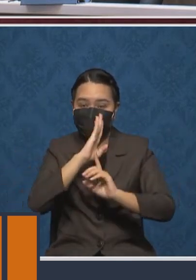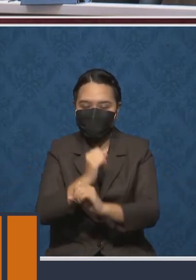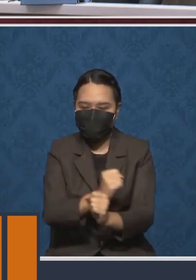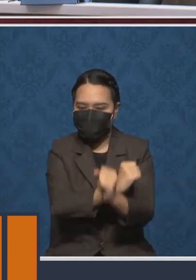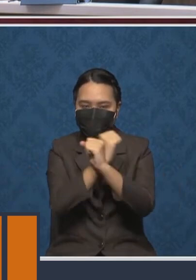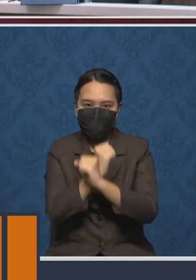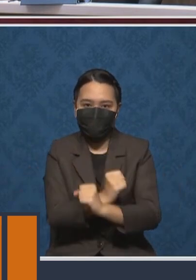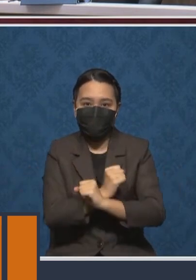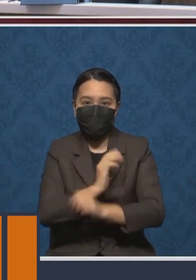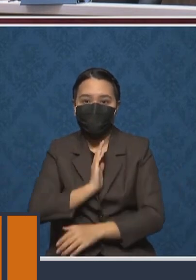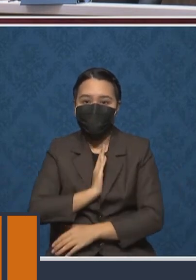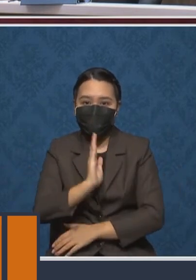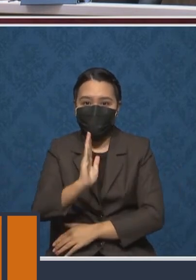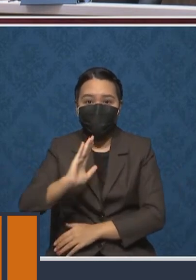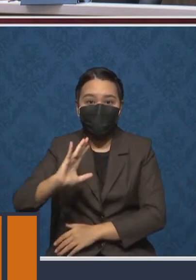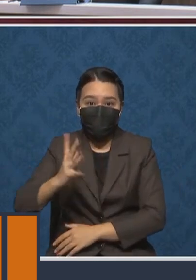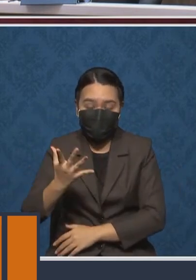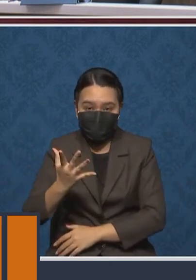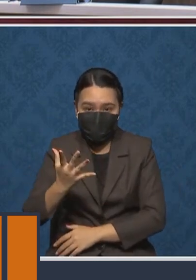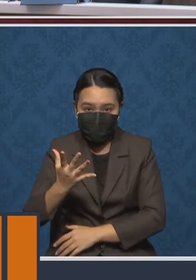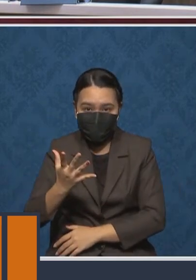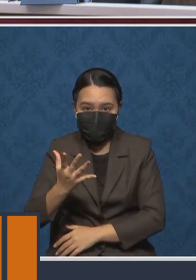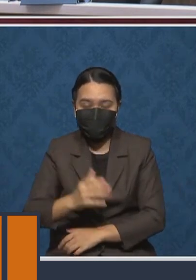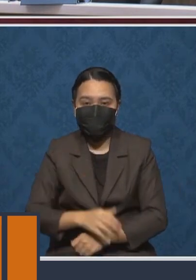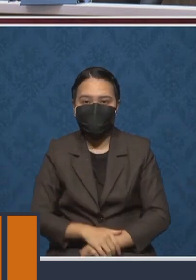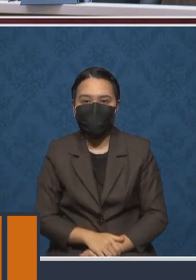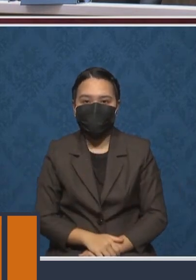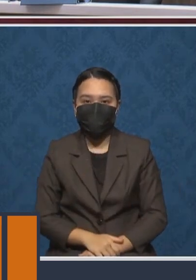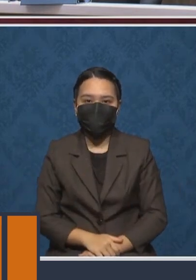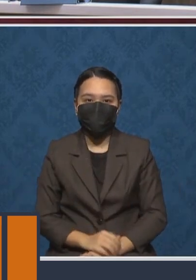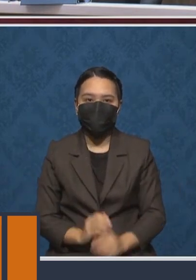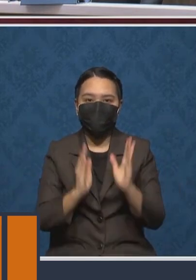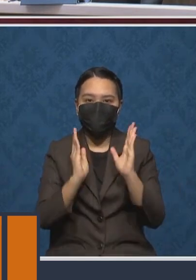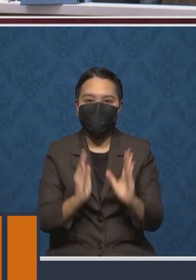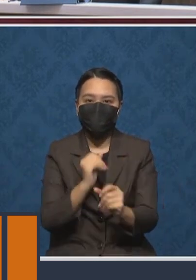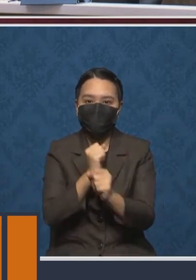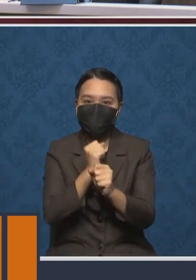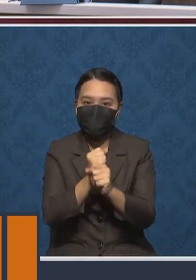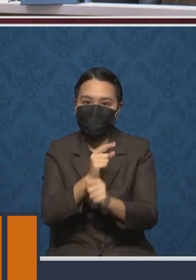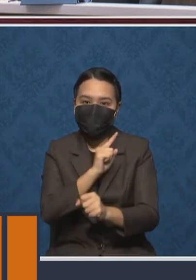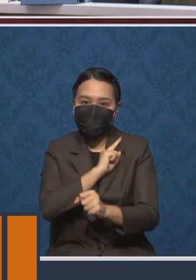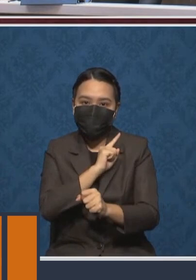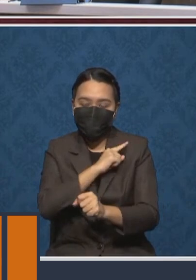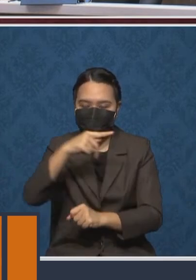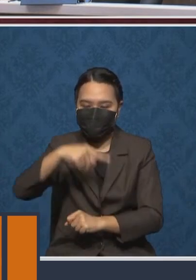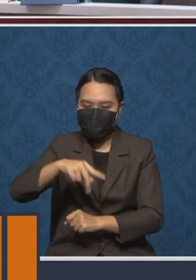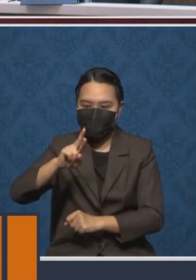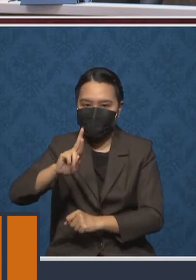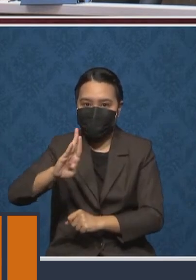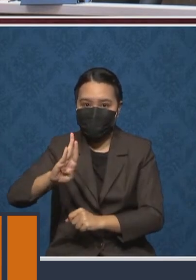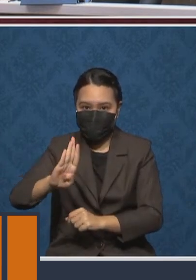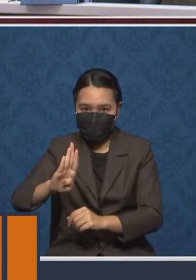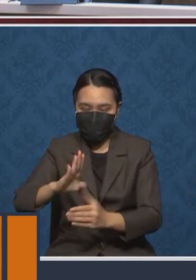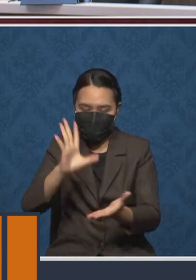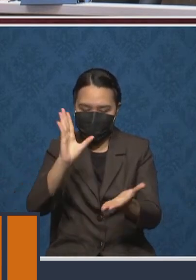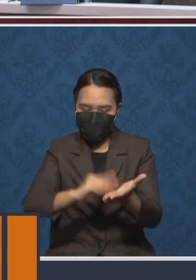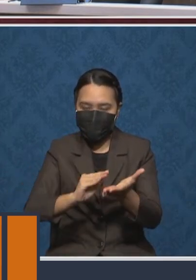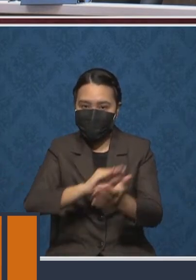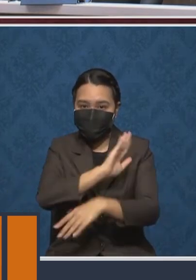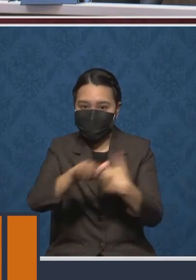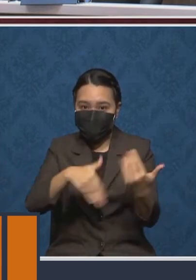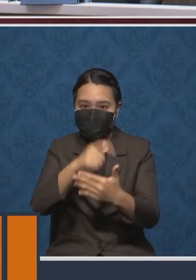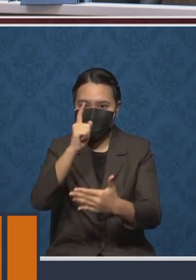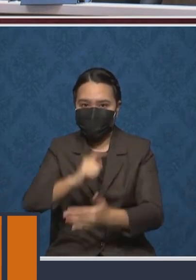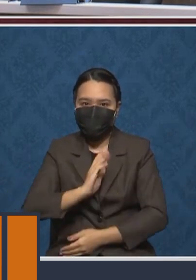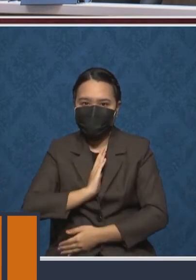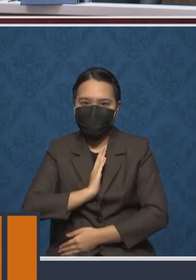มีสุจริตนะครับงั้นเจ้าหน้าที่ที่เกี่ยวข้องในพระบัญญัตินี้ทุกท่านต้องสุจริตดัง